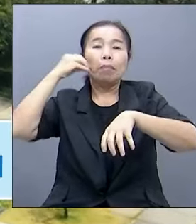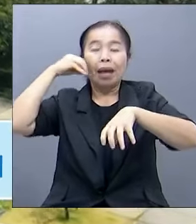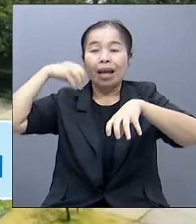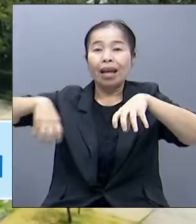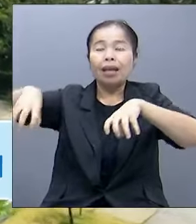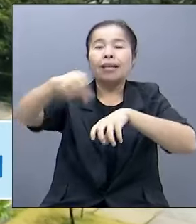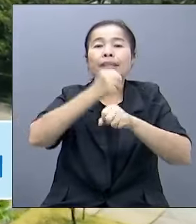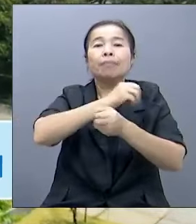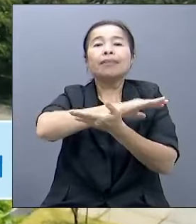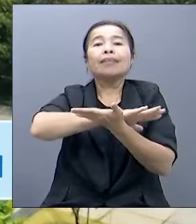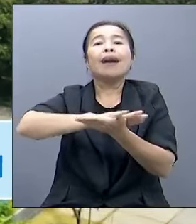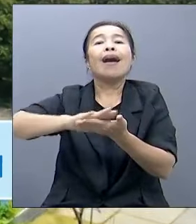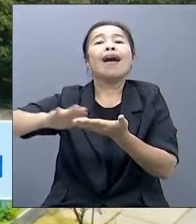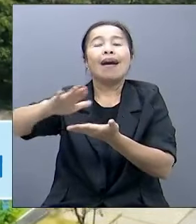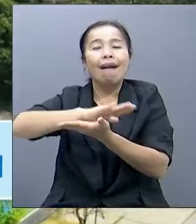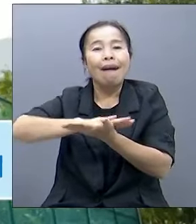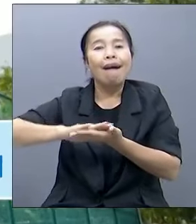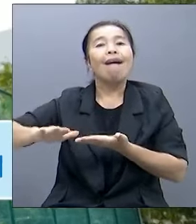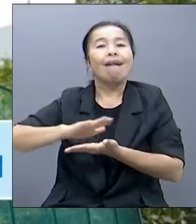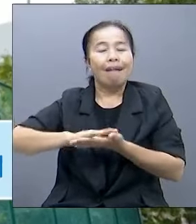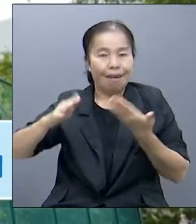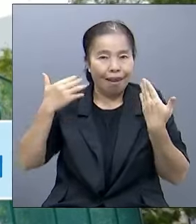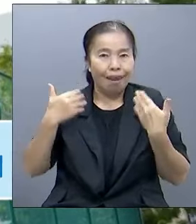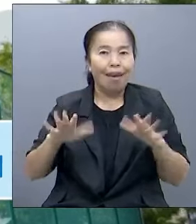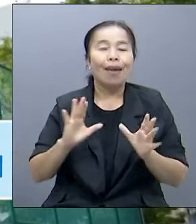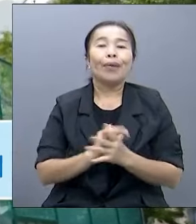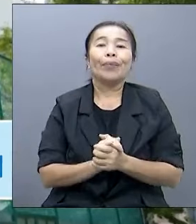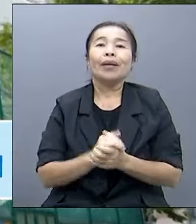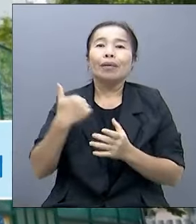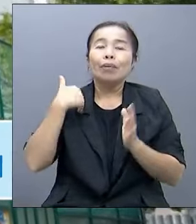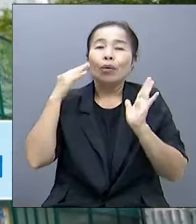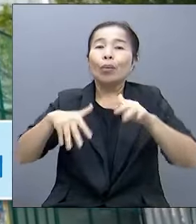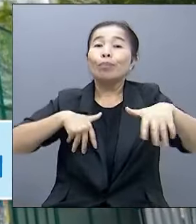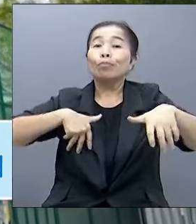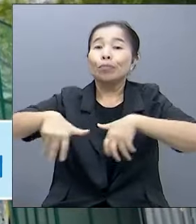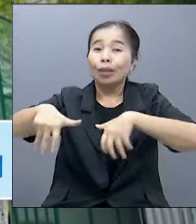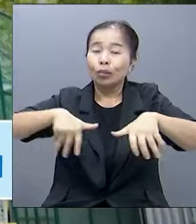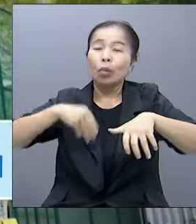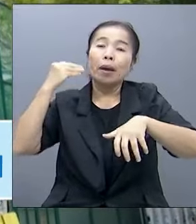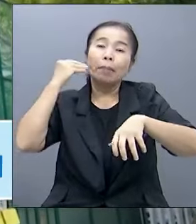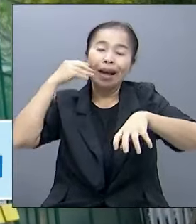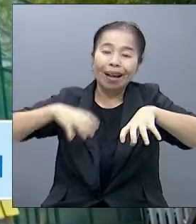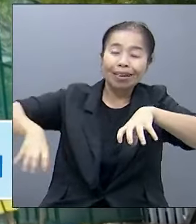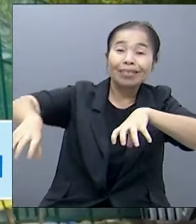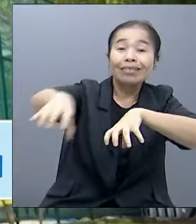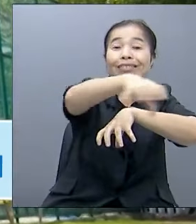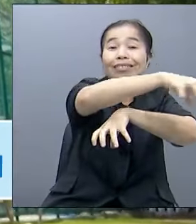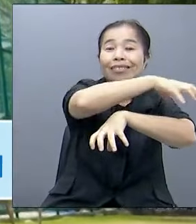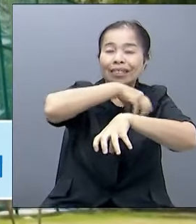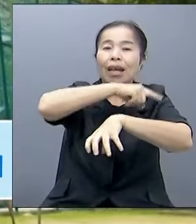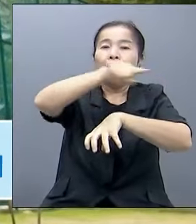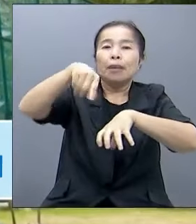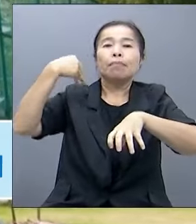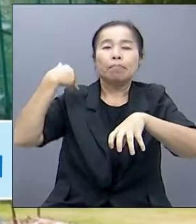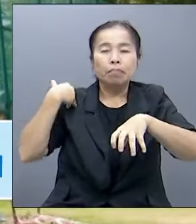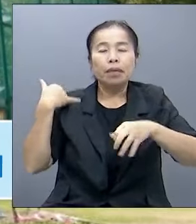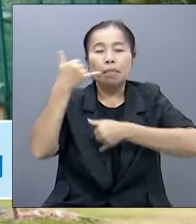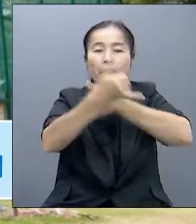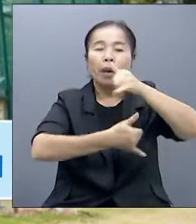ก็จะมากขึ้นกว่าเดิมกว่ากองขยะแล้วก็ประชาชนที่อยู่โดยรอบหนาแน่นตรงนี้ก็จะได้มีสถานที่ที่ผ่อนคล